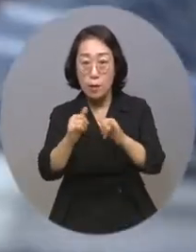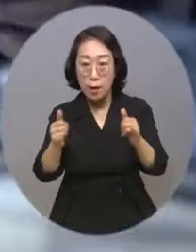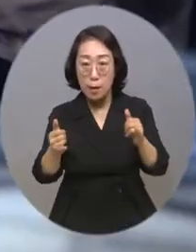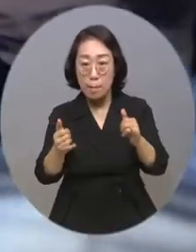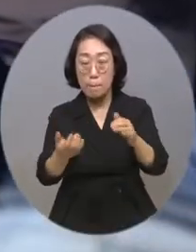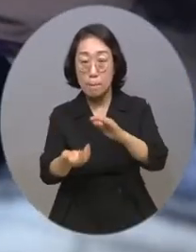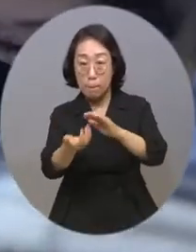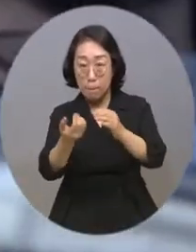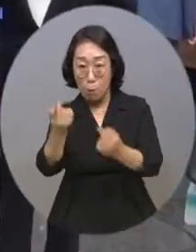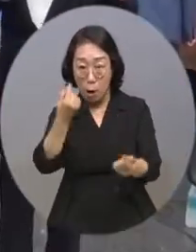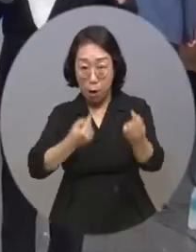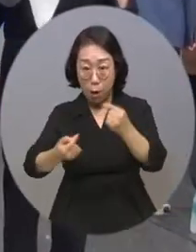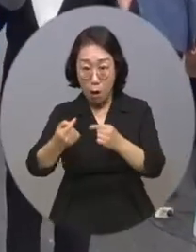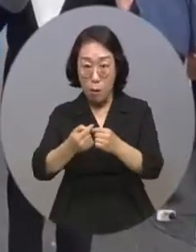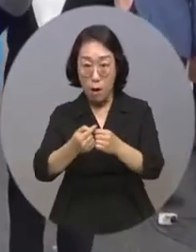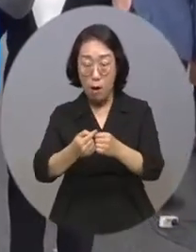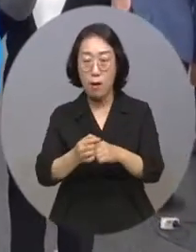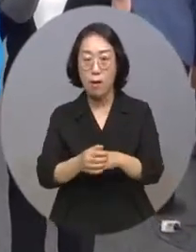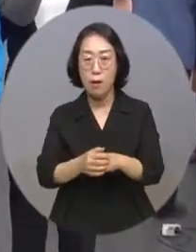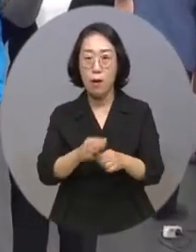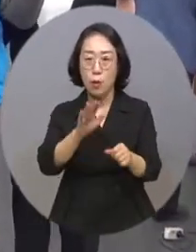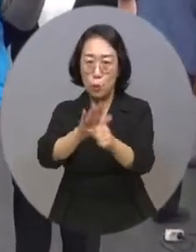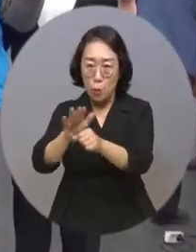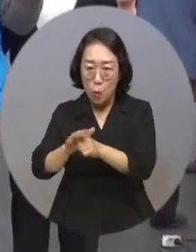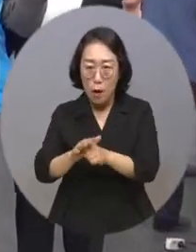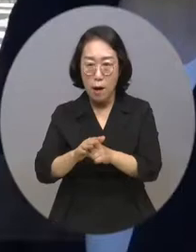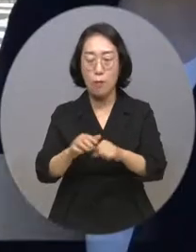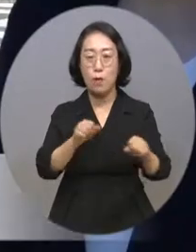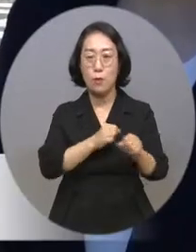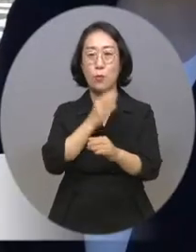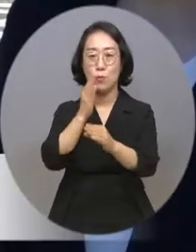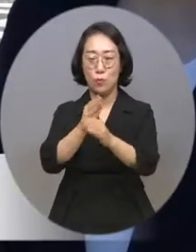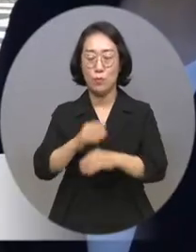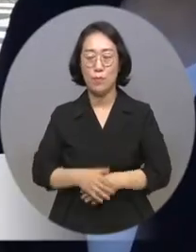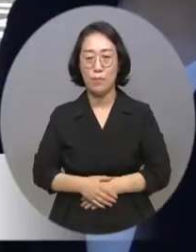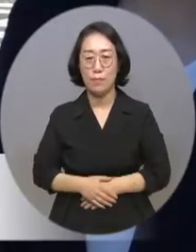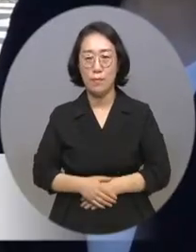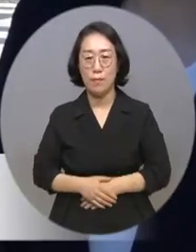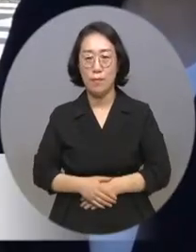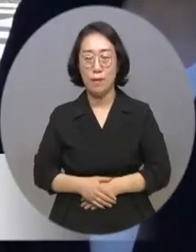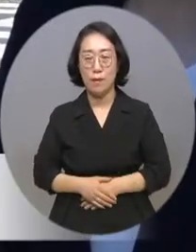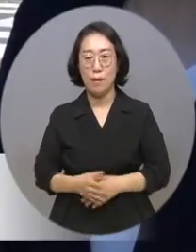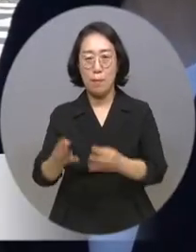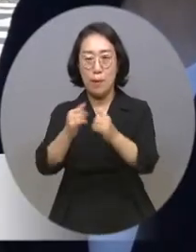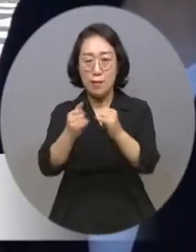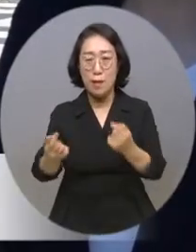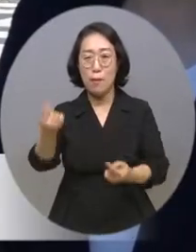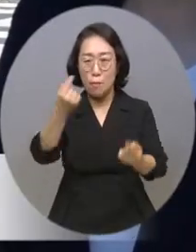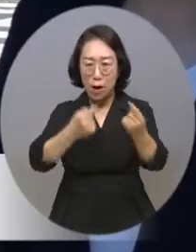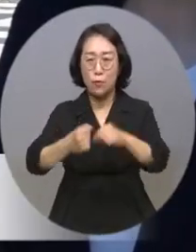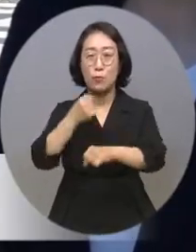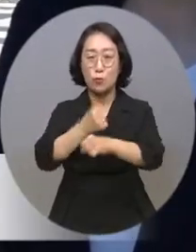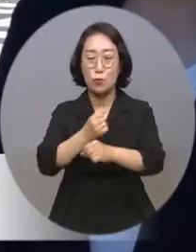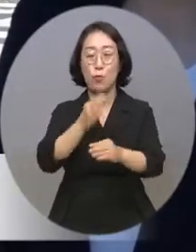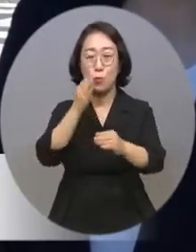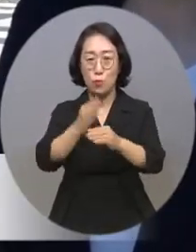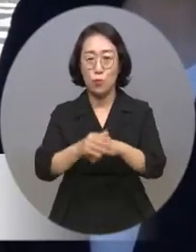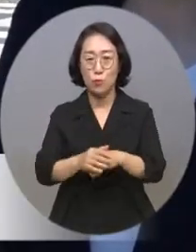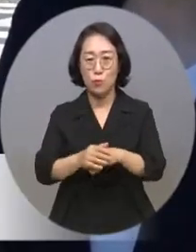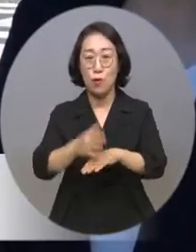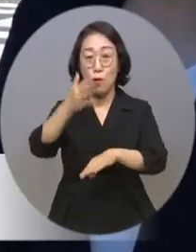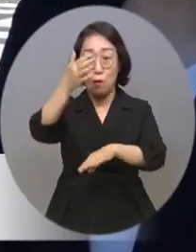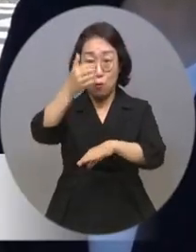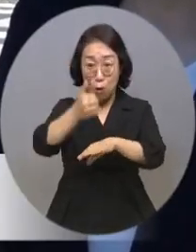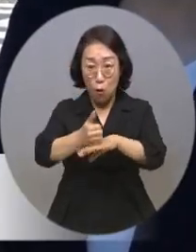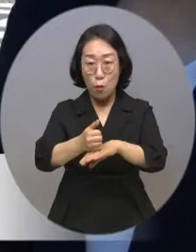일찍부터 시민들 틈에서 나눔의 손길을 보탰습니다. 이렇게 많은 분들이 고생을 하고 계시는데 이 성과가